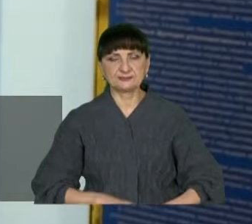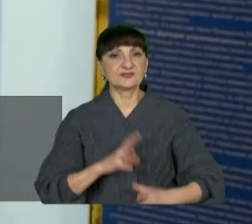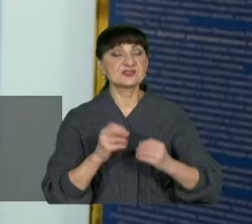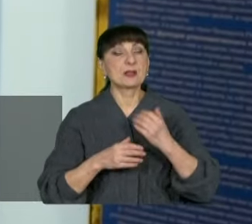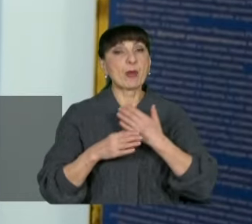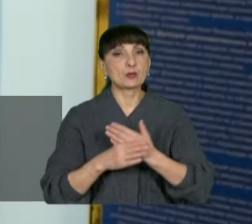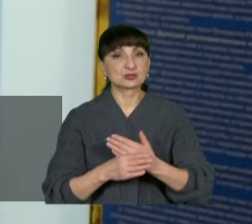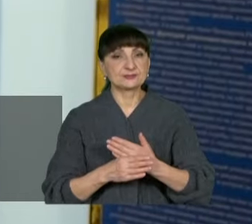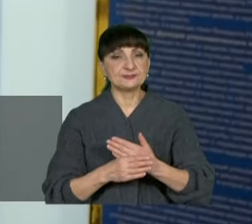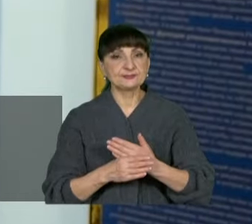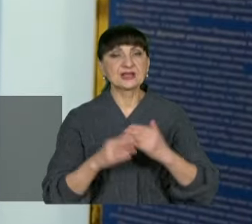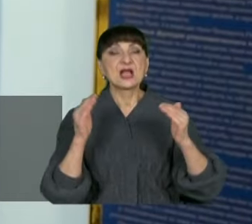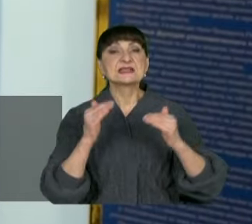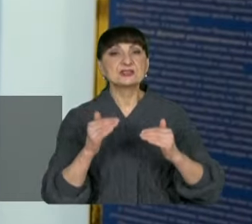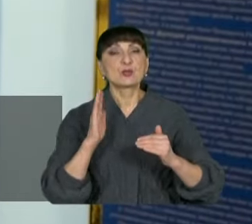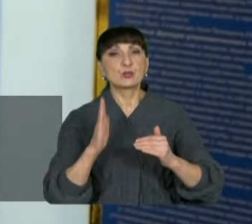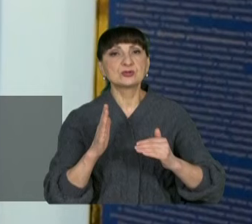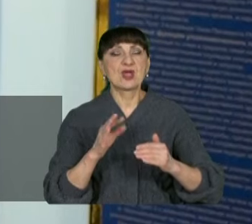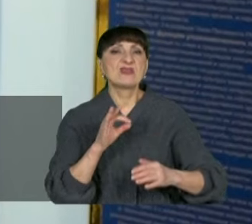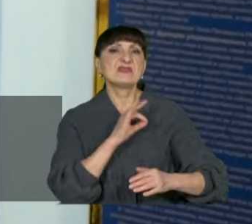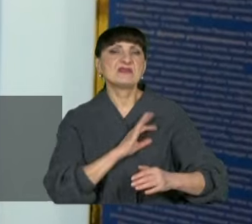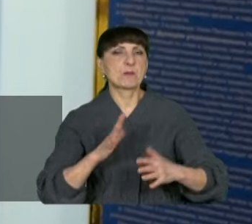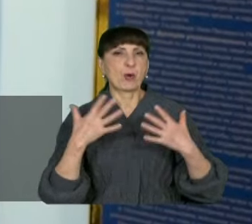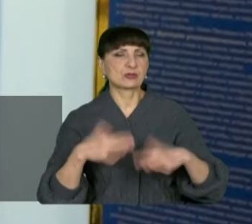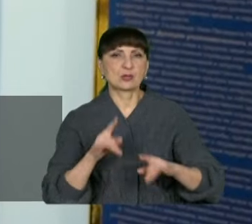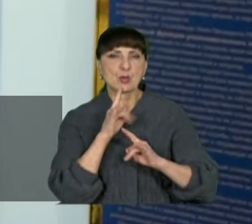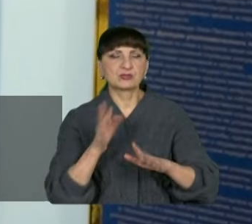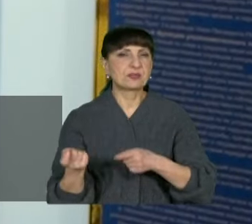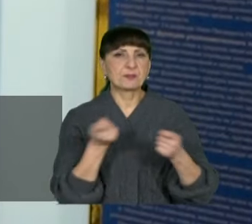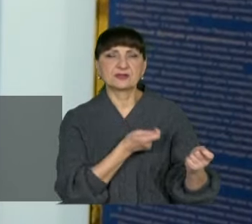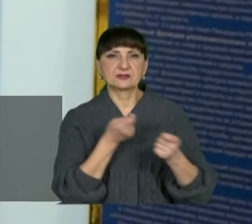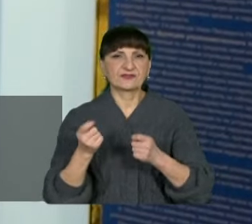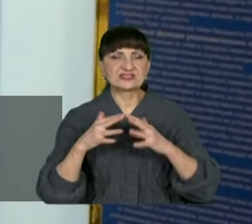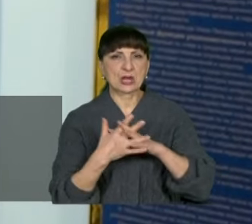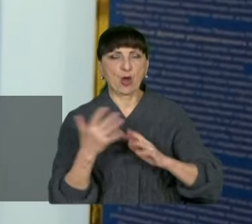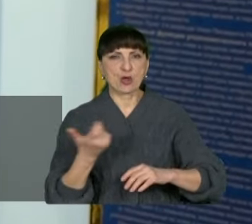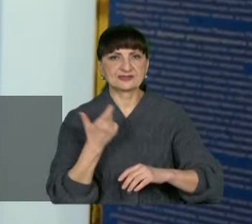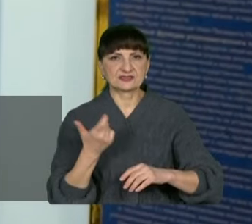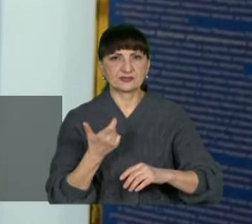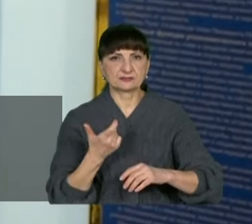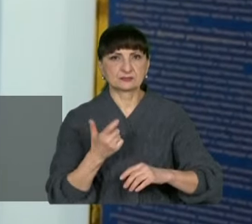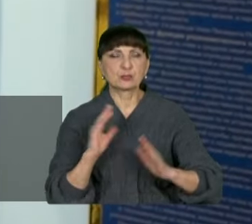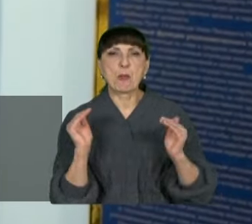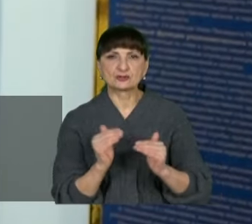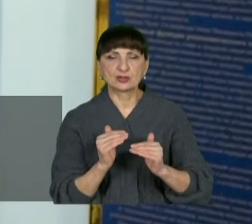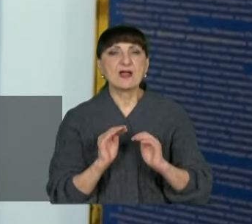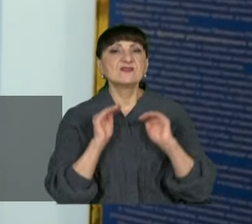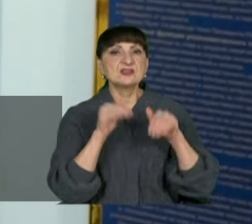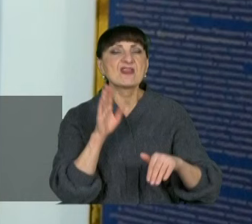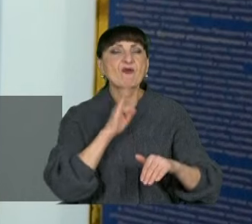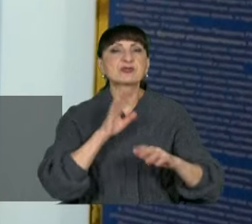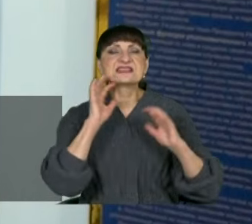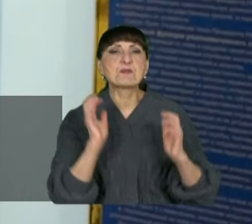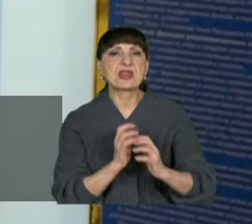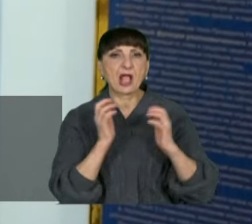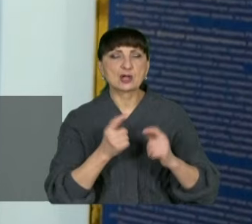позволит к снижению непродуктивных потерь при транспортировке воды в сельском хозяйстве, внедрение водосберегающих